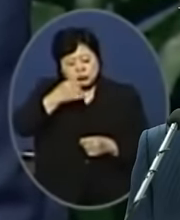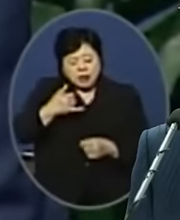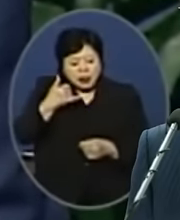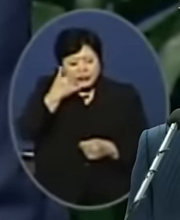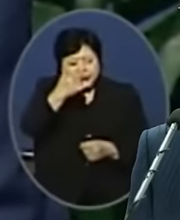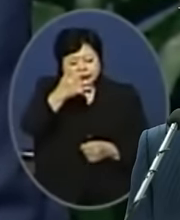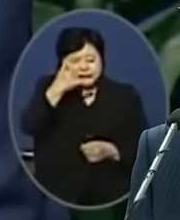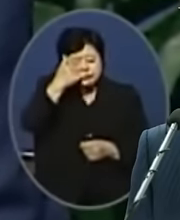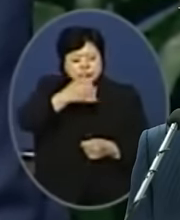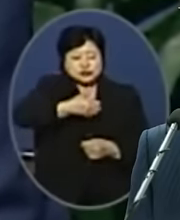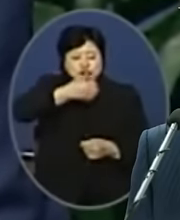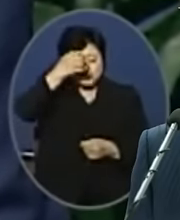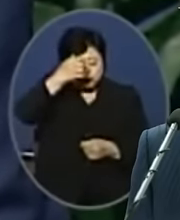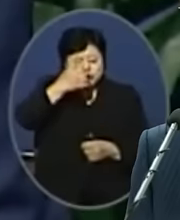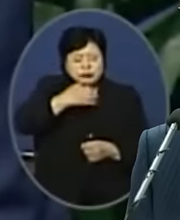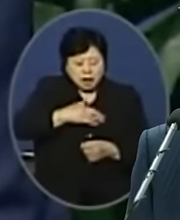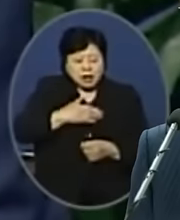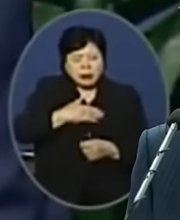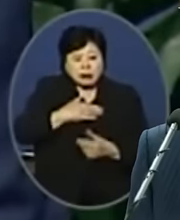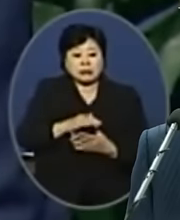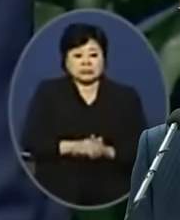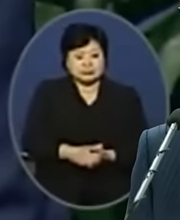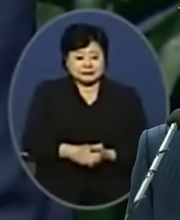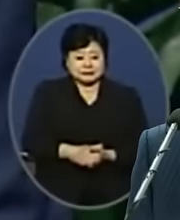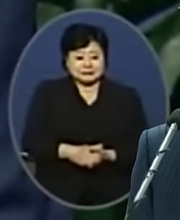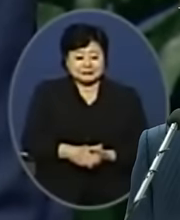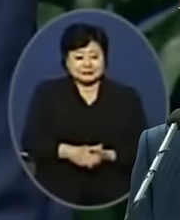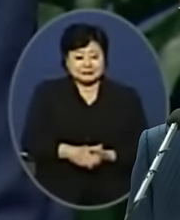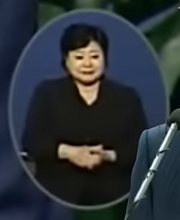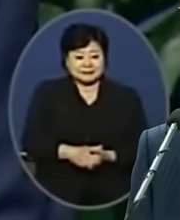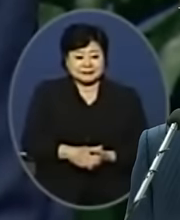골면서도 속에 꿈을 꾸었습니다.